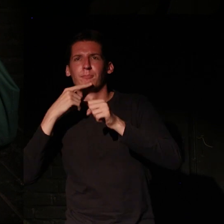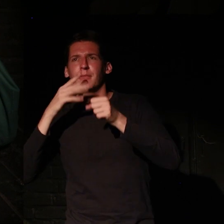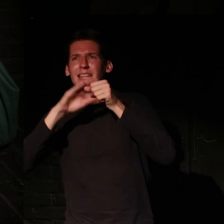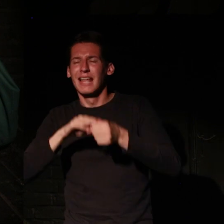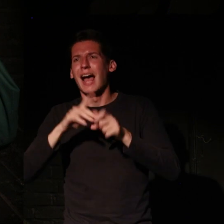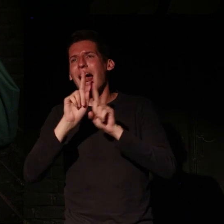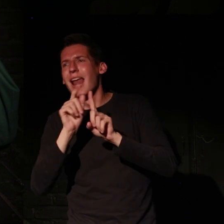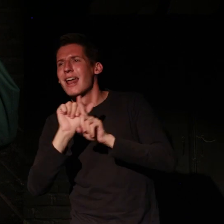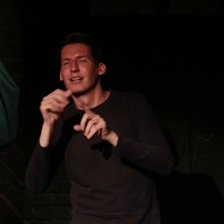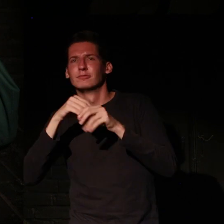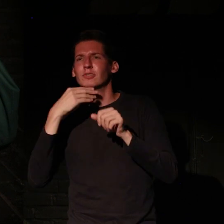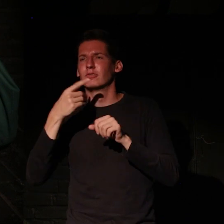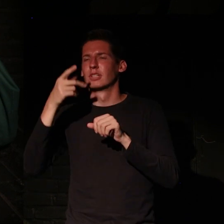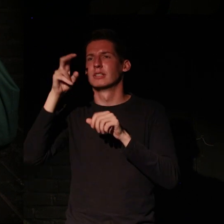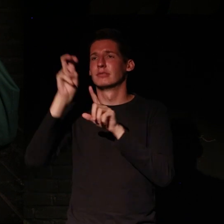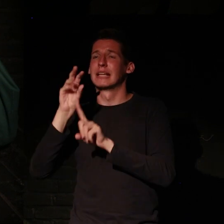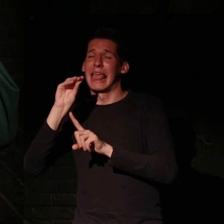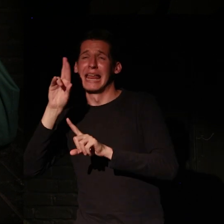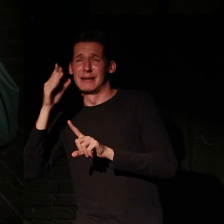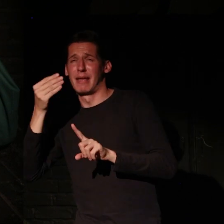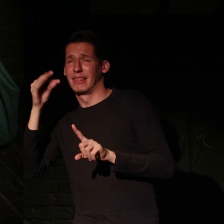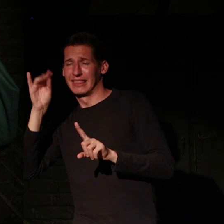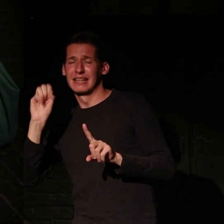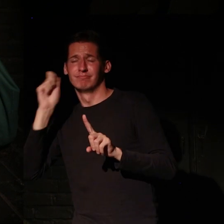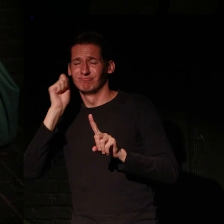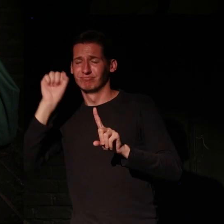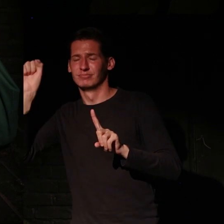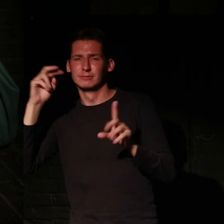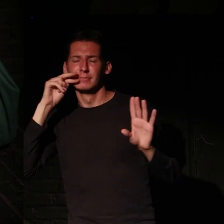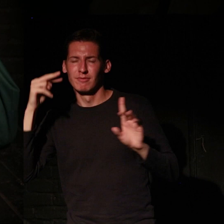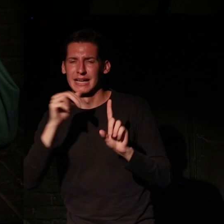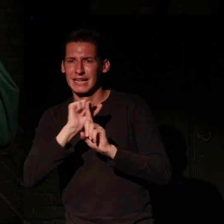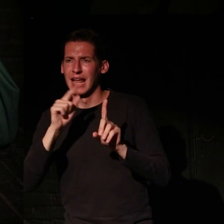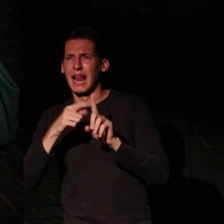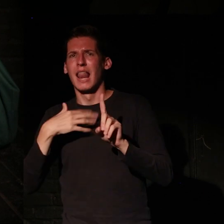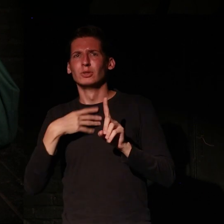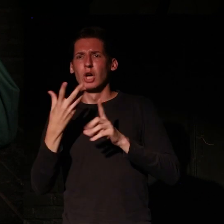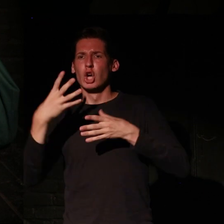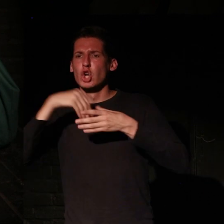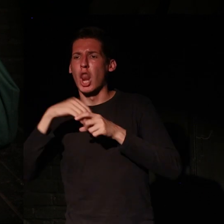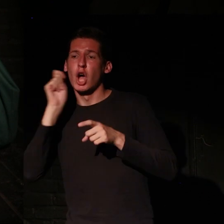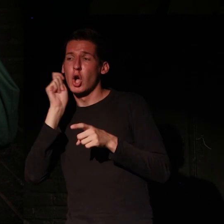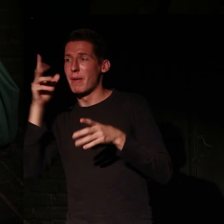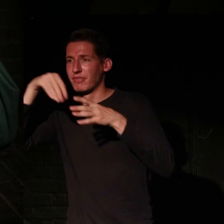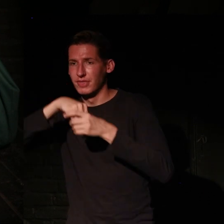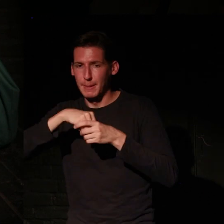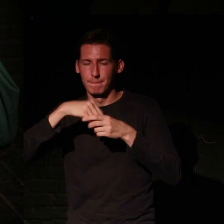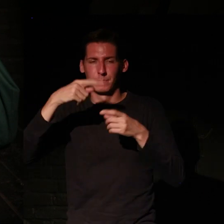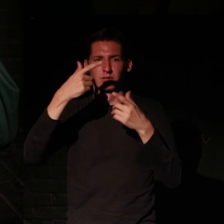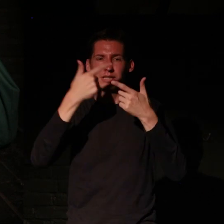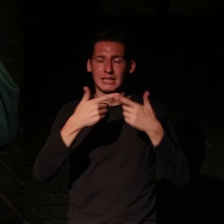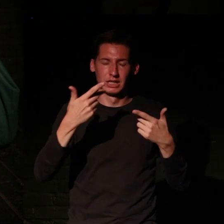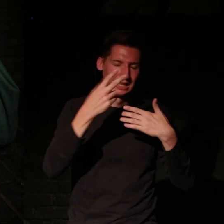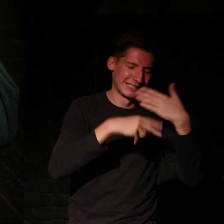Pozytywna hermeneutyka z kolei podkreśla rolę kobiet, czy to w Starym Testamencie, czy to w